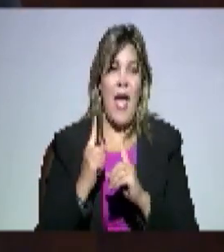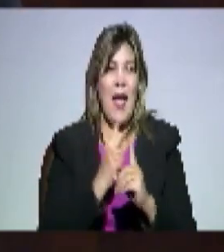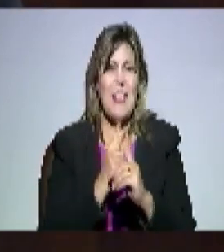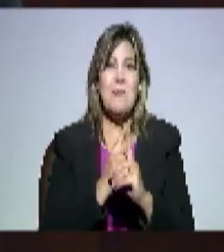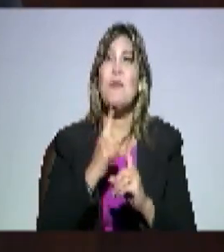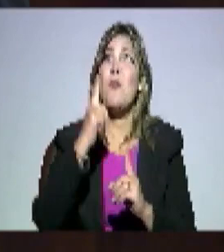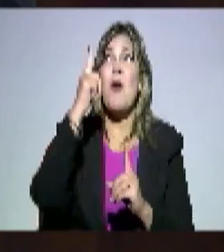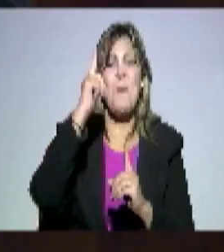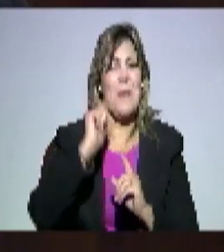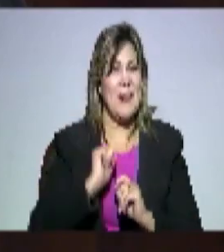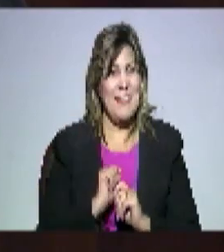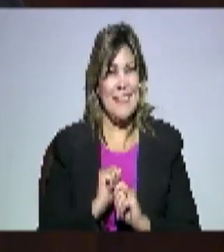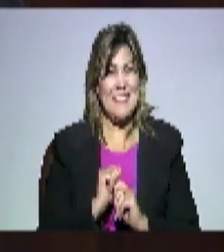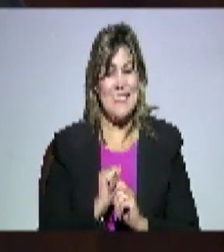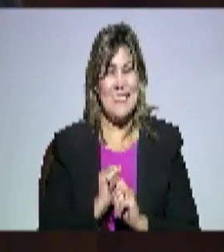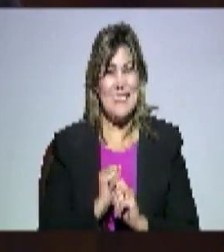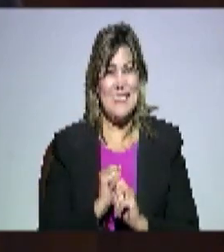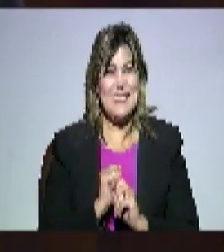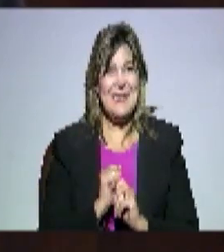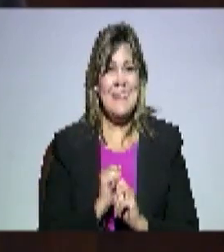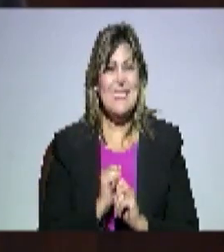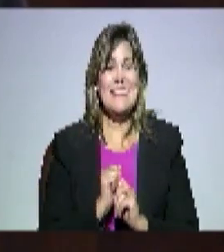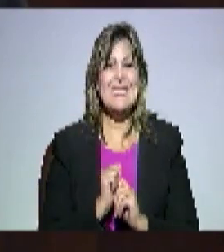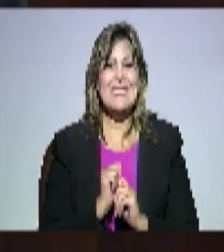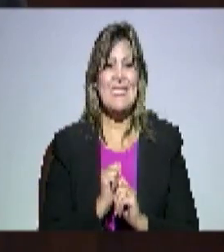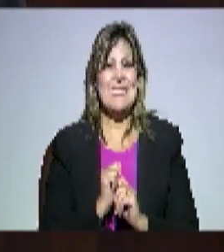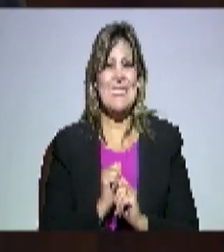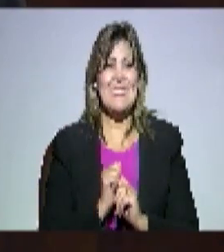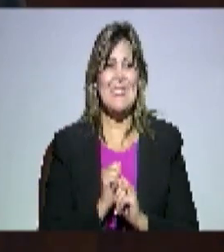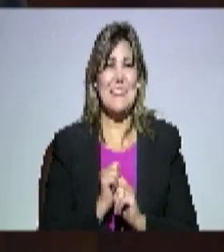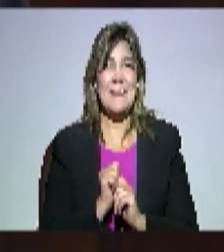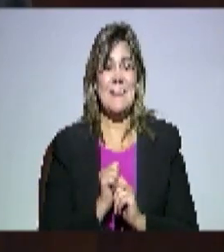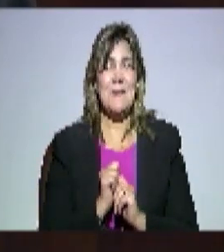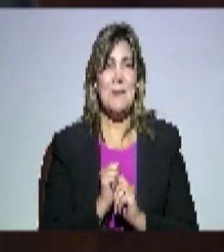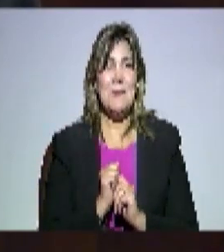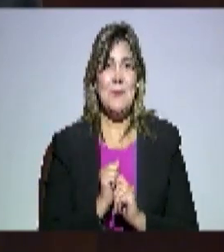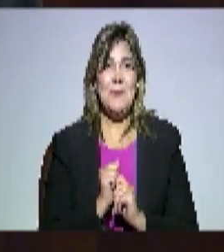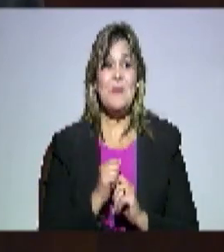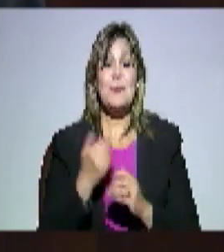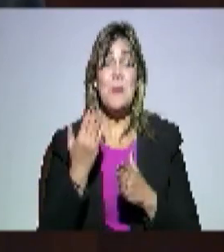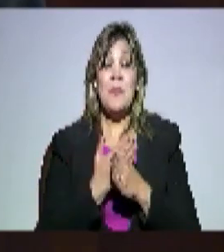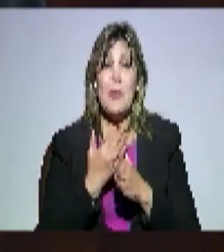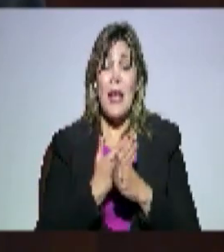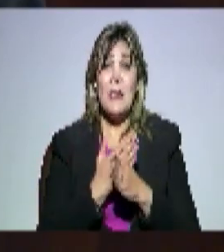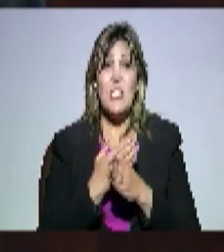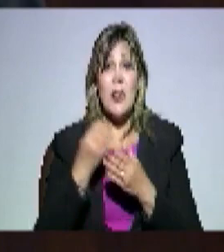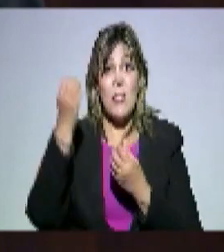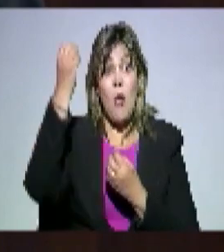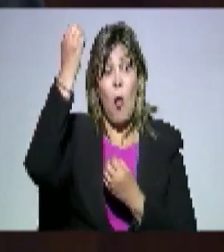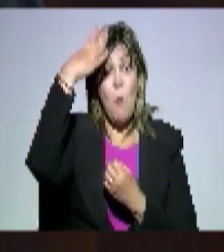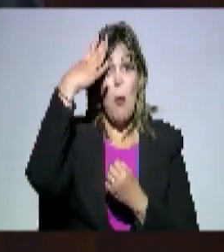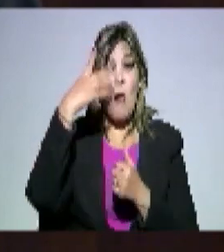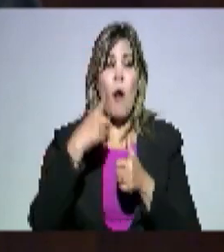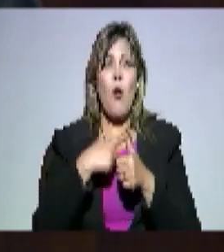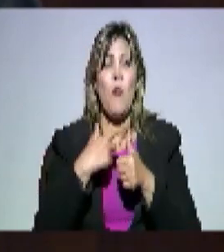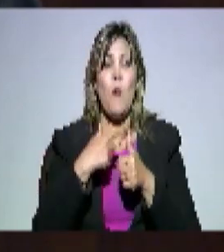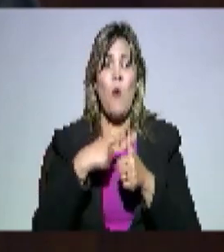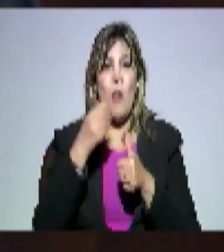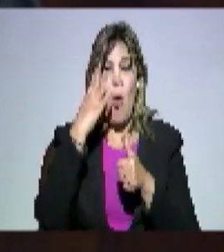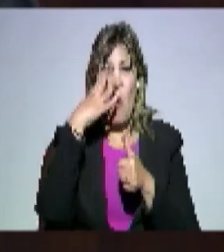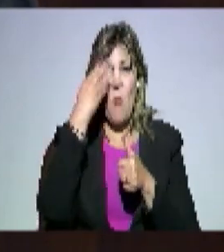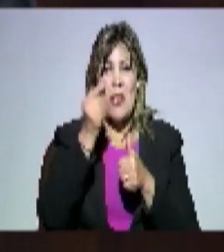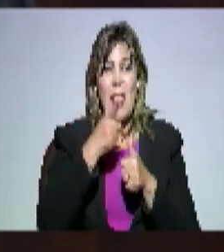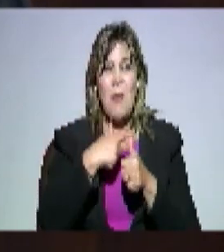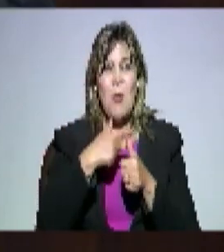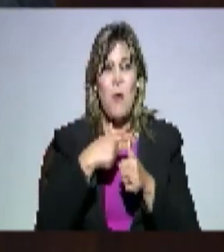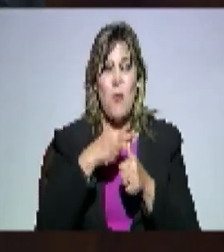ورا ربنا هنمشي ورا ربنا عشان كده تبقى البركه الاولى والنعمه الاولى اللي